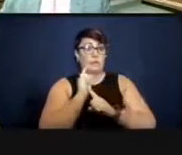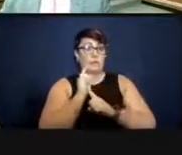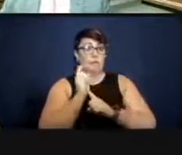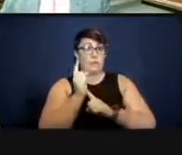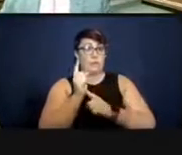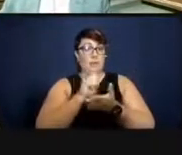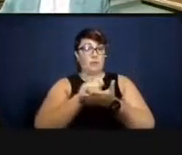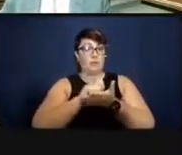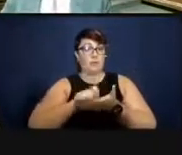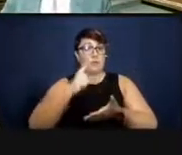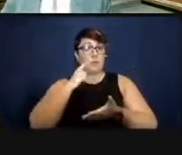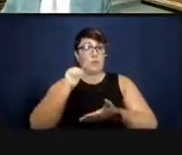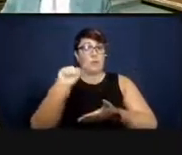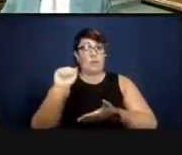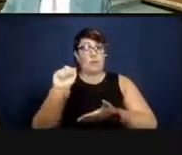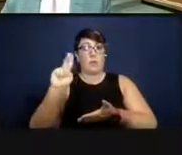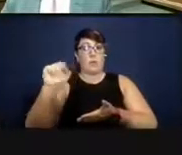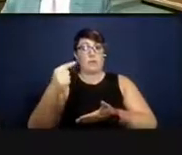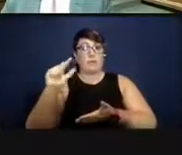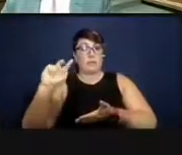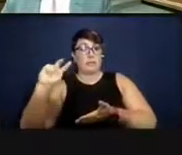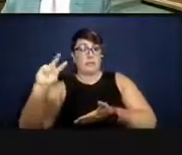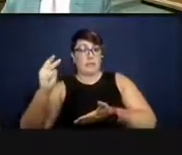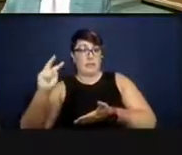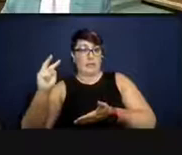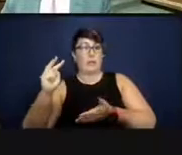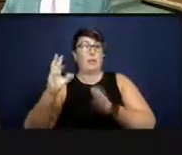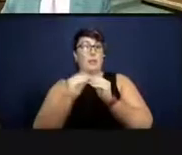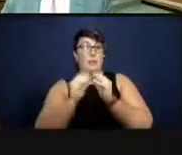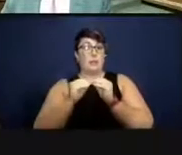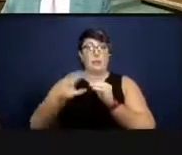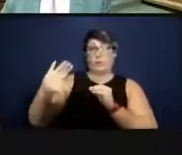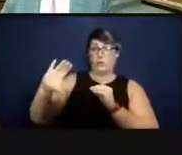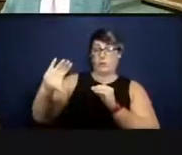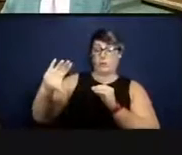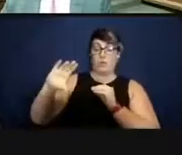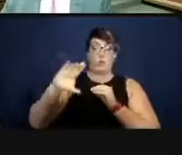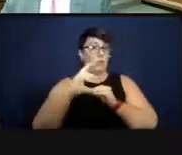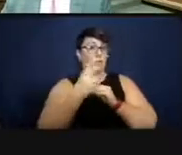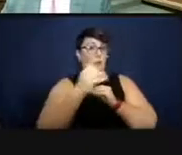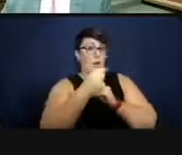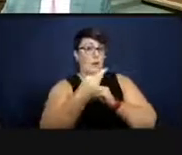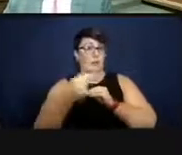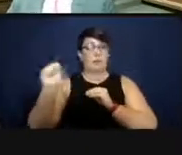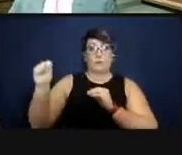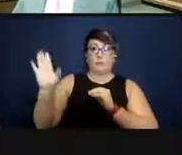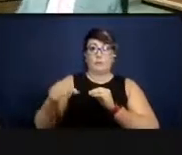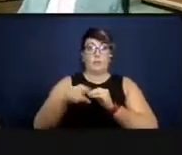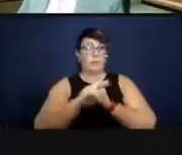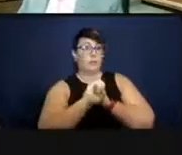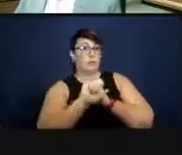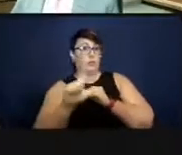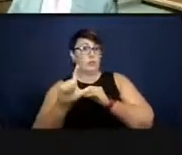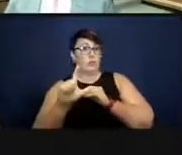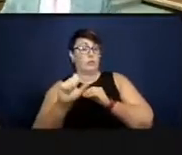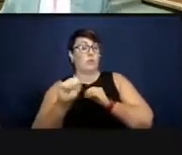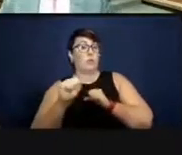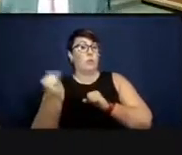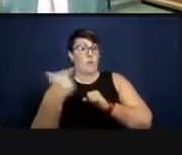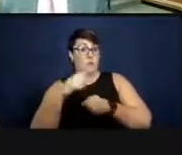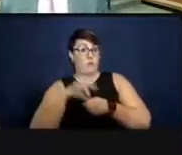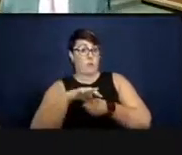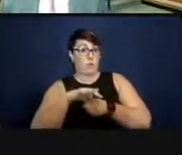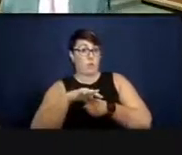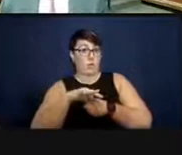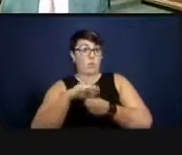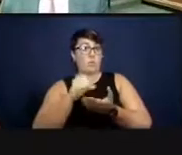kuna mswada wa kupitisha kumbukumbu za mkutano uliopita? Ndiyo, Bwana Craig